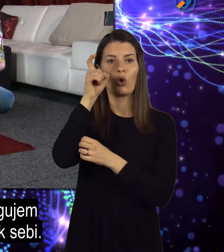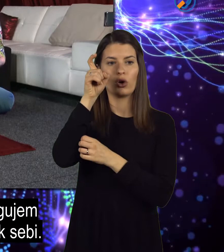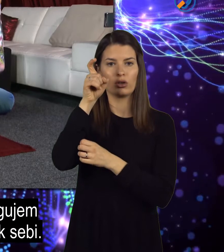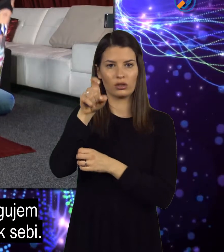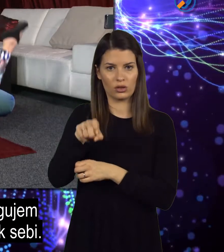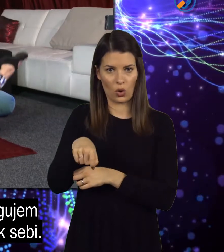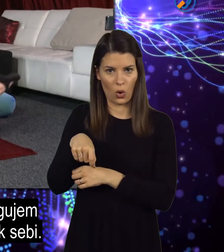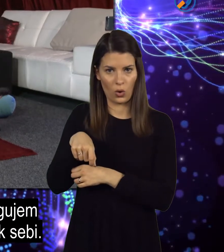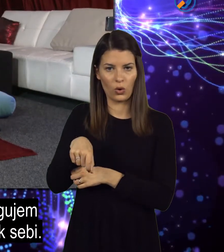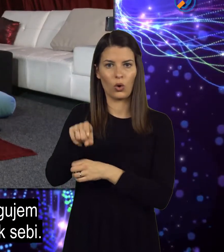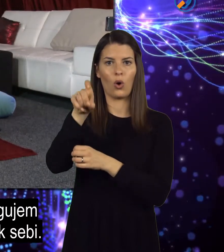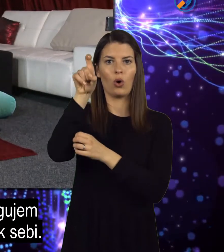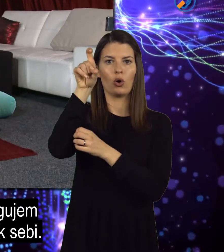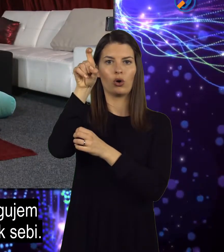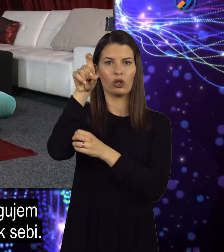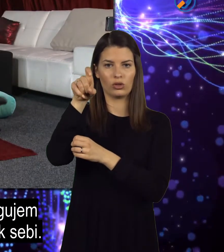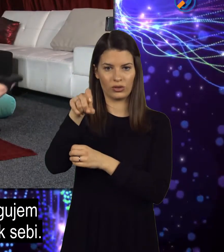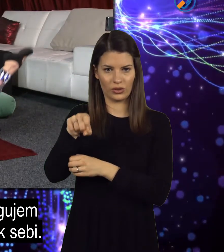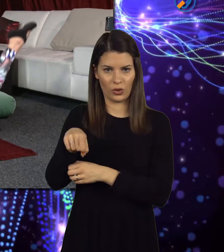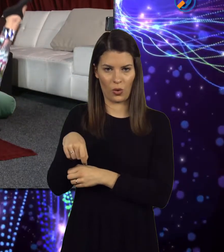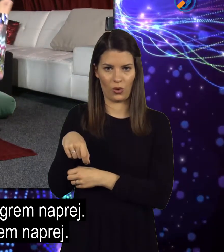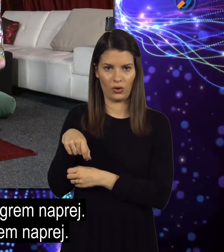samo dvigujem in prinesem k